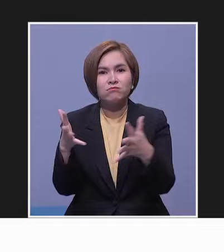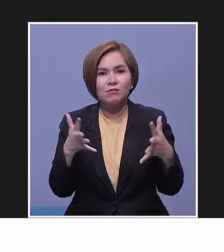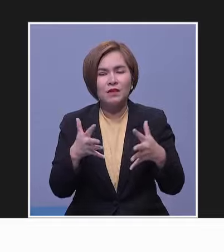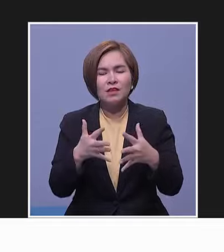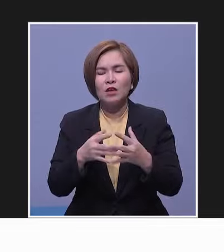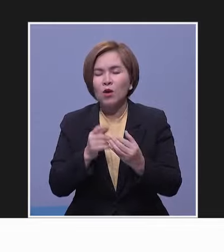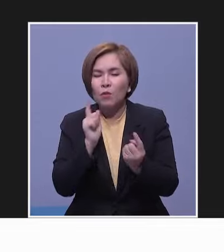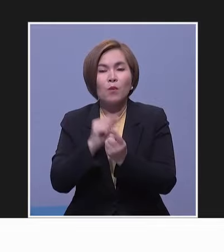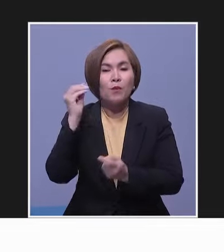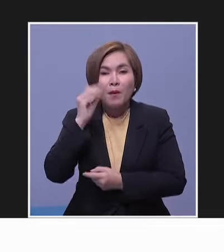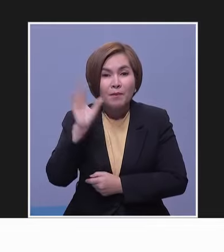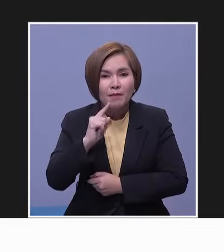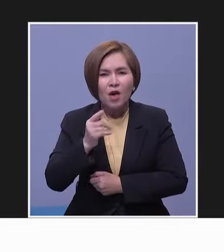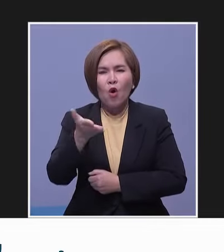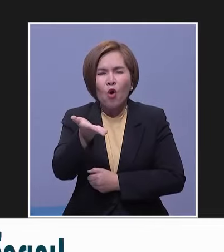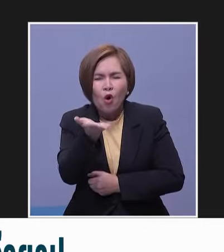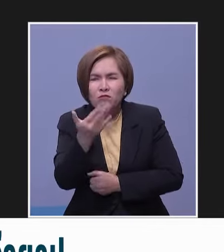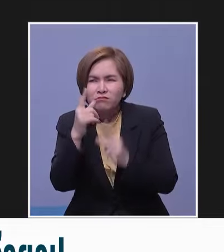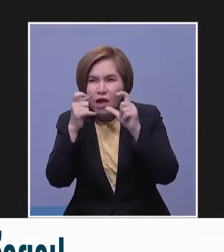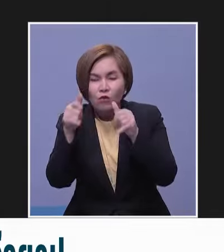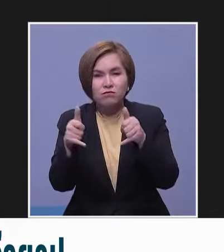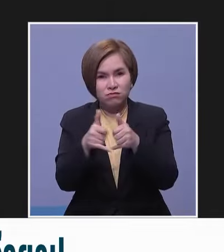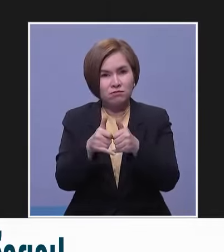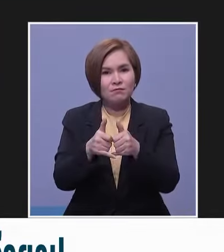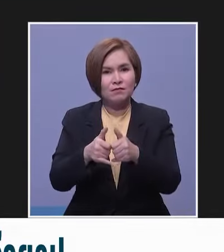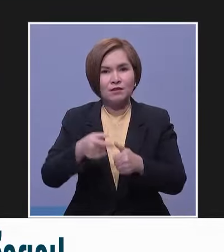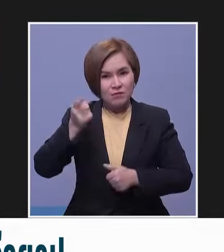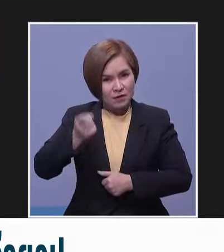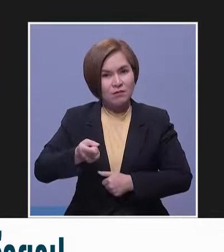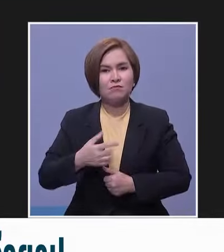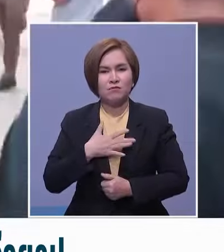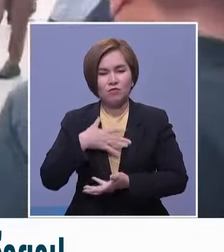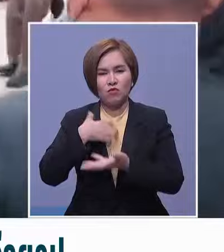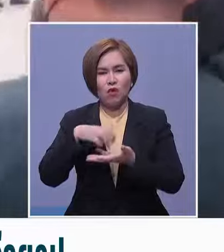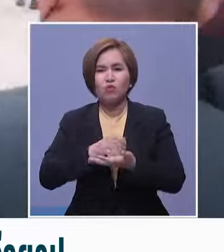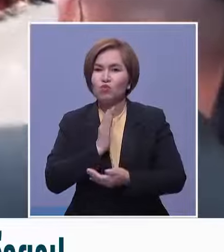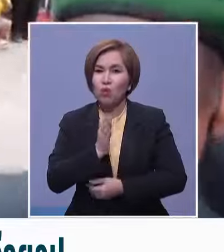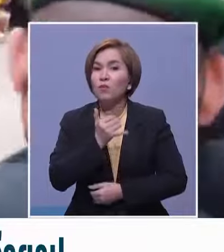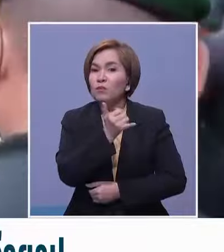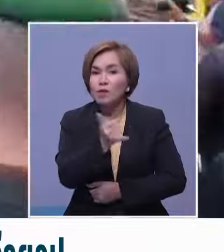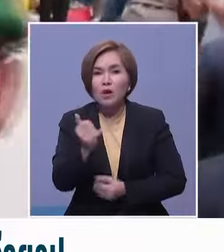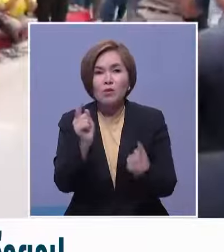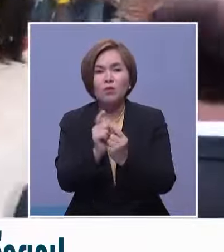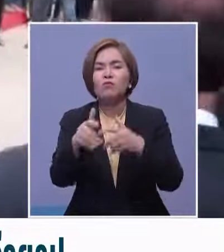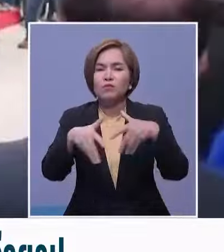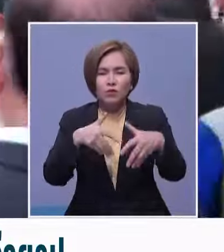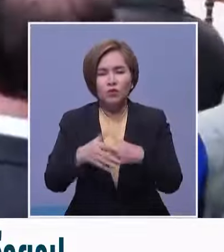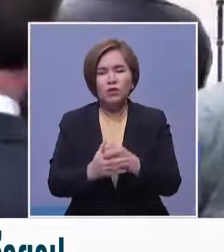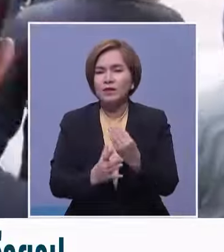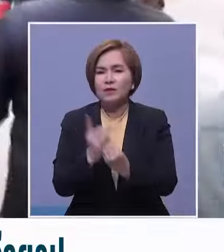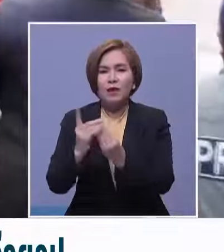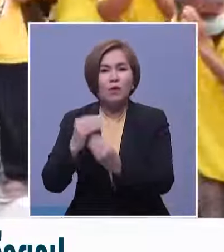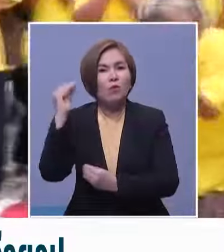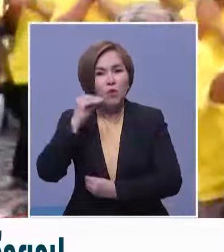แต่เข้ามาขอถ่ายรูปนะครับอันนี้เรื่องจริงแล้วผมเนี่ยลงพื้นที่เนี่ยทุกอาทิตย์น